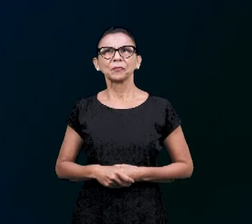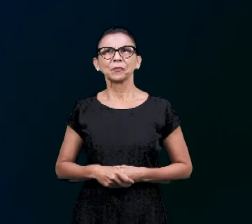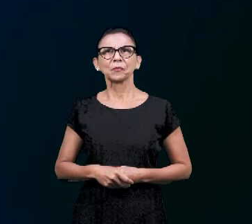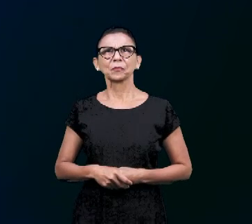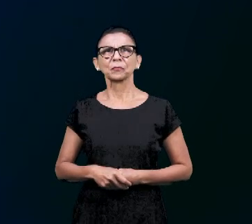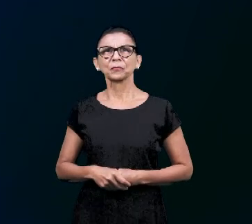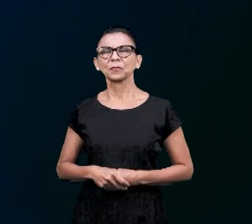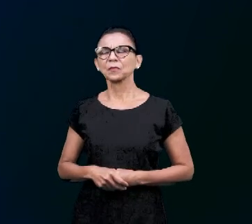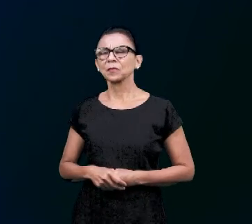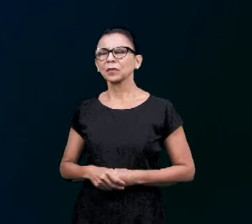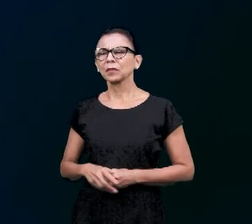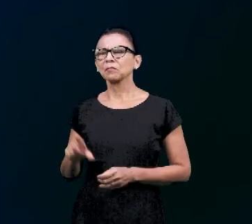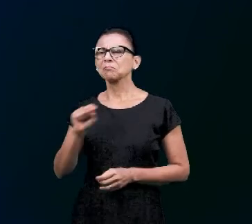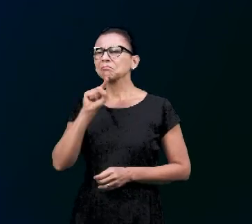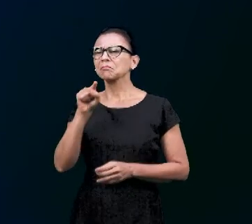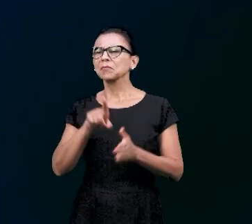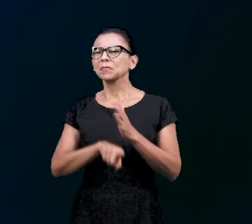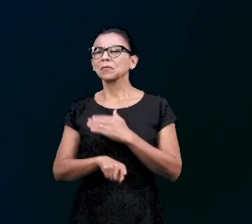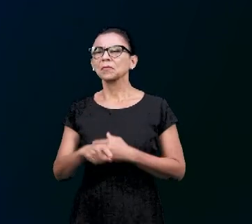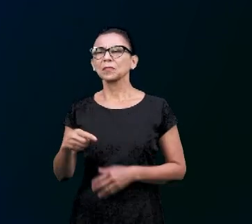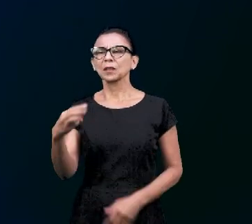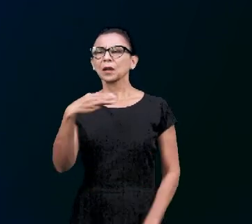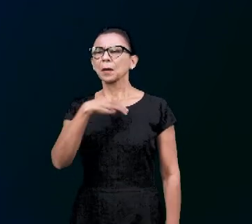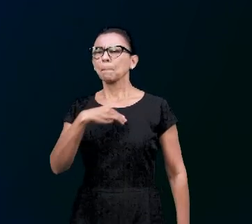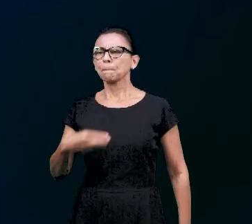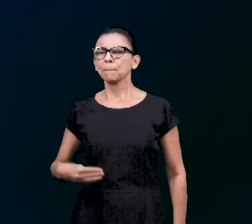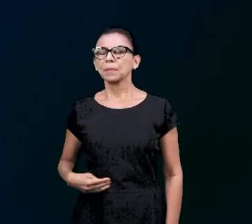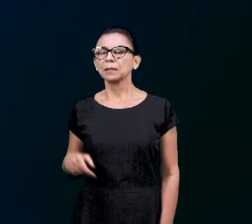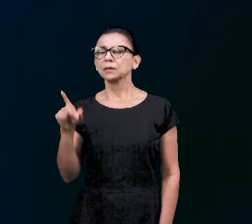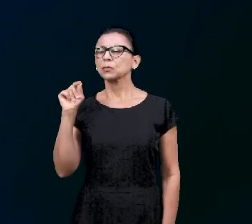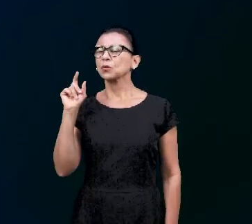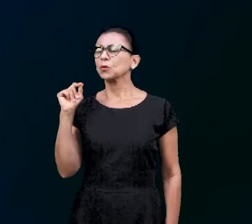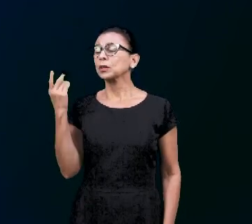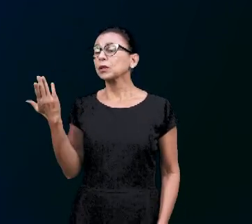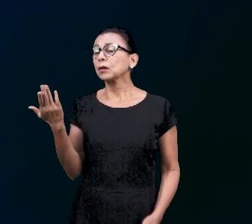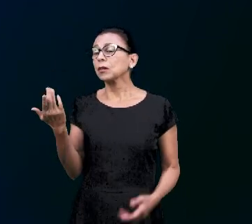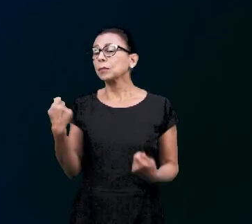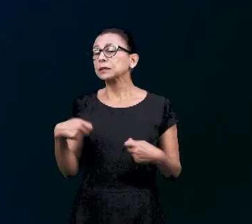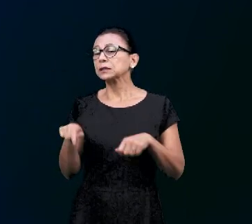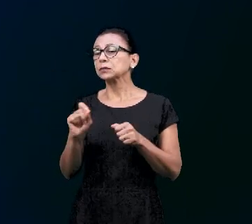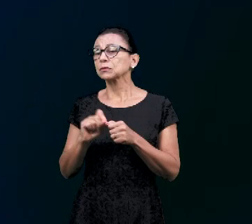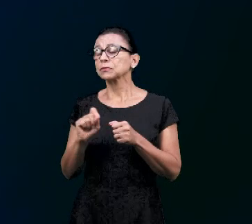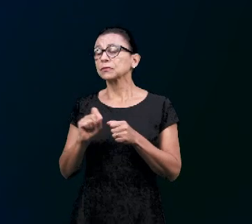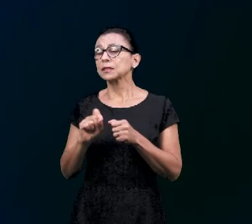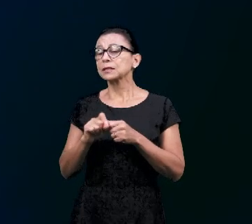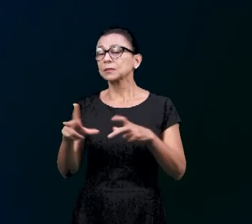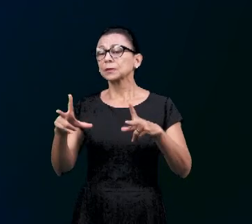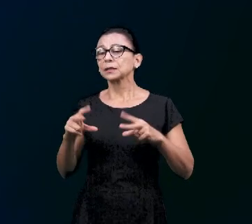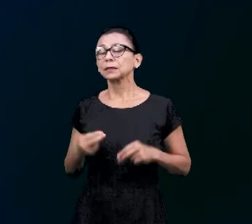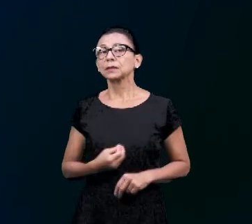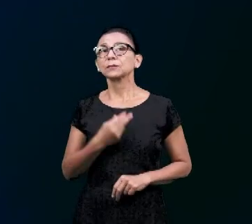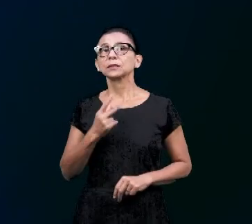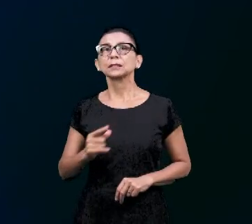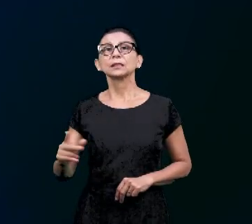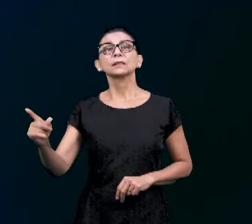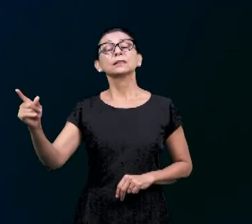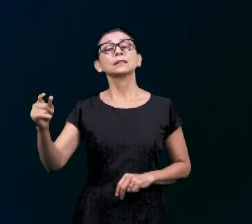Quelle était la loi? La question. Maître, que dois-je faire pour hériter la vie